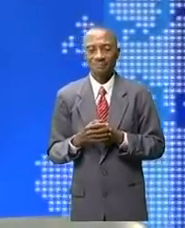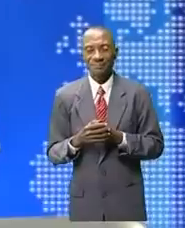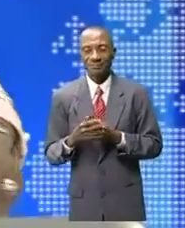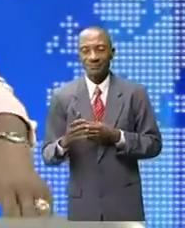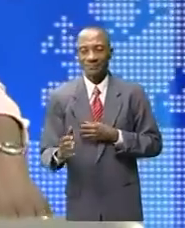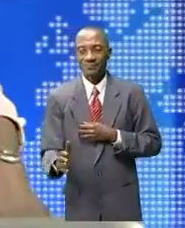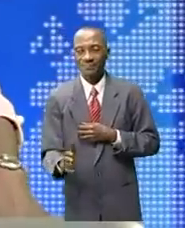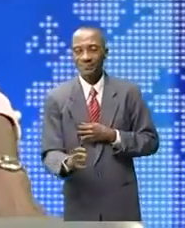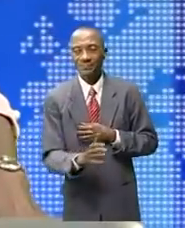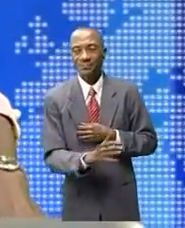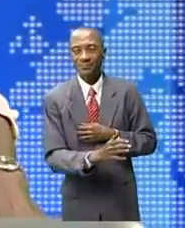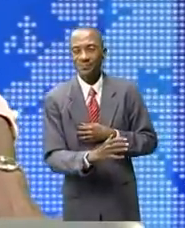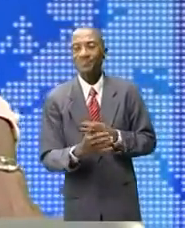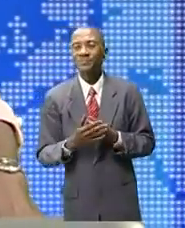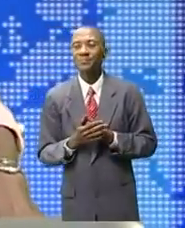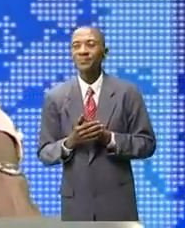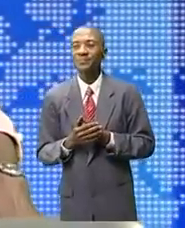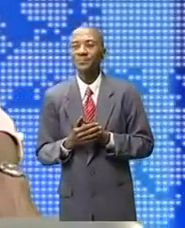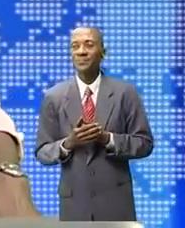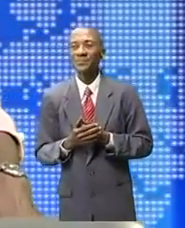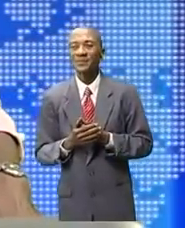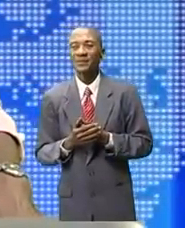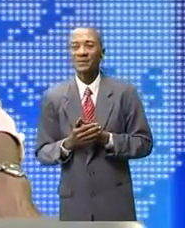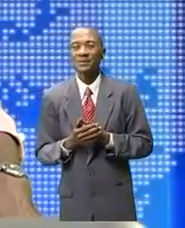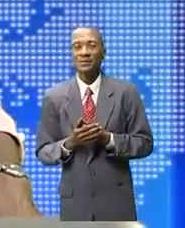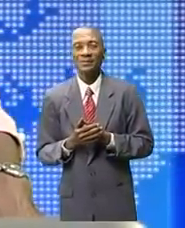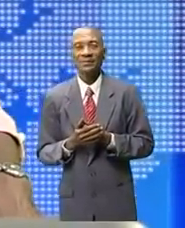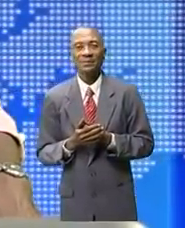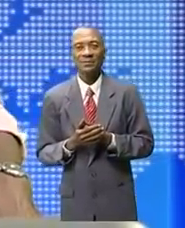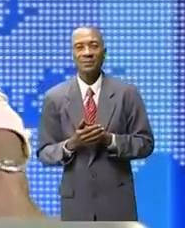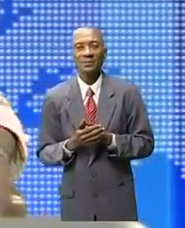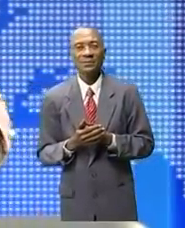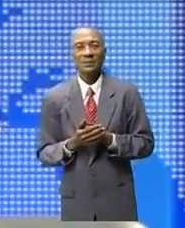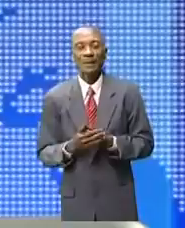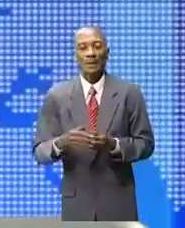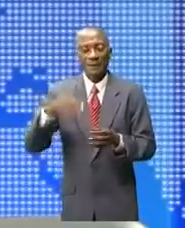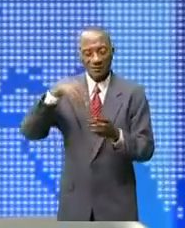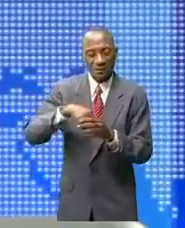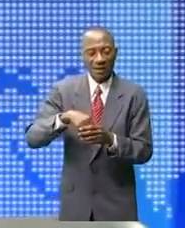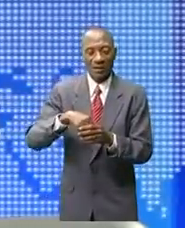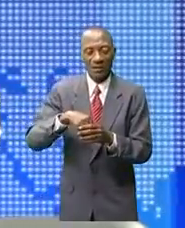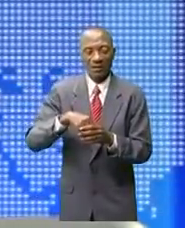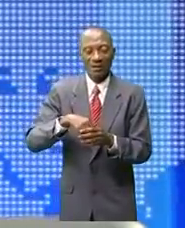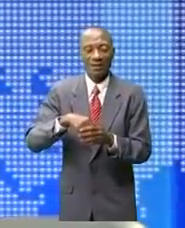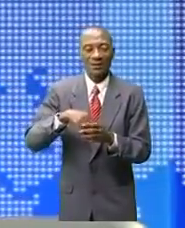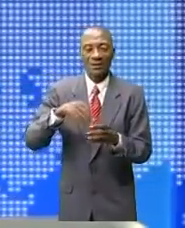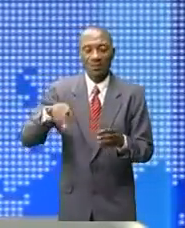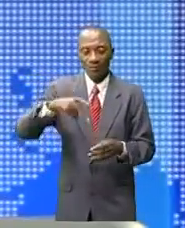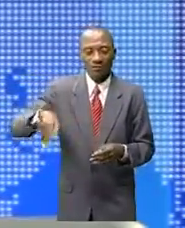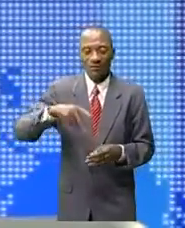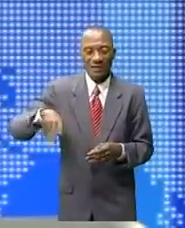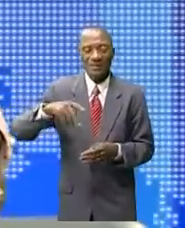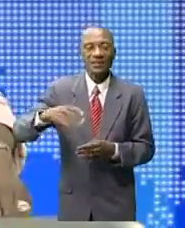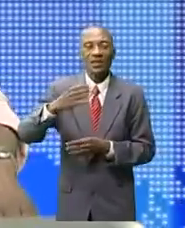Après l'incendie des maisons et des écoles dans le quartier Boulungu, dans la province du Kwilu, les